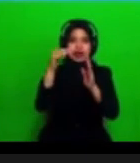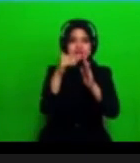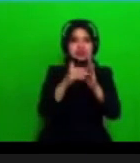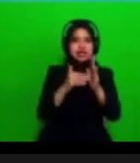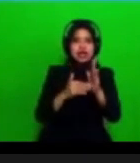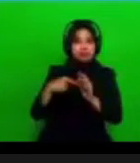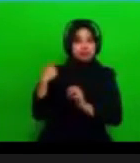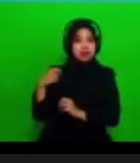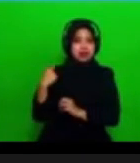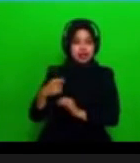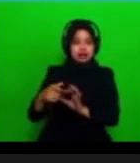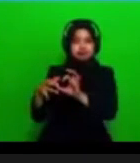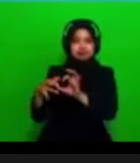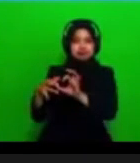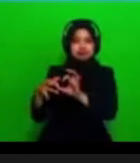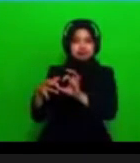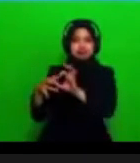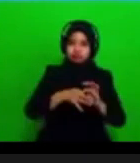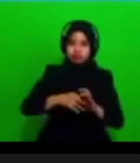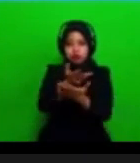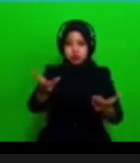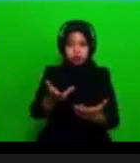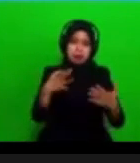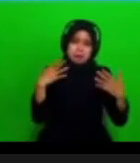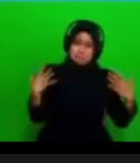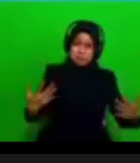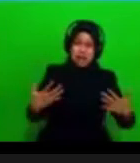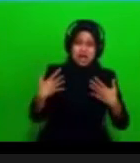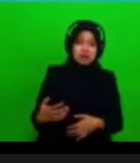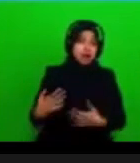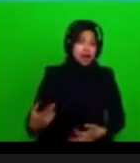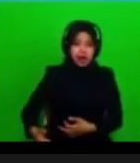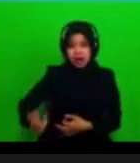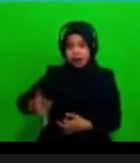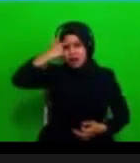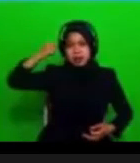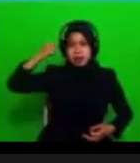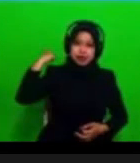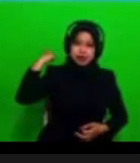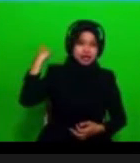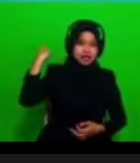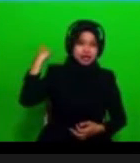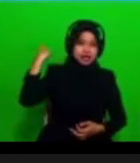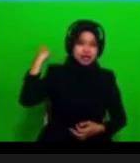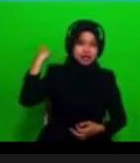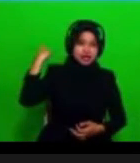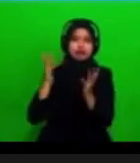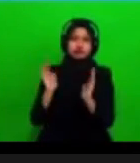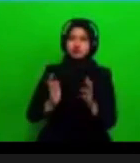kebijakan. Mas Menteri bersama kita semua, bagaimana Merdeka Belajar ini sudah mulai